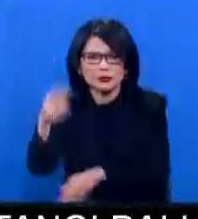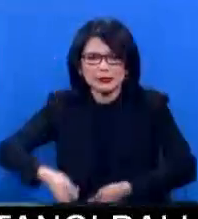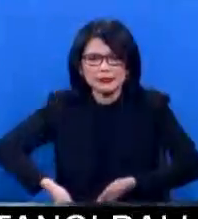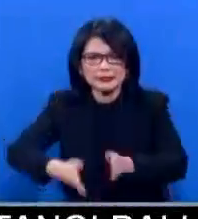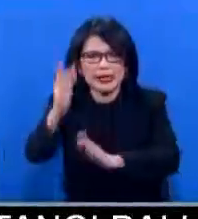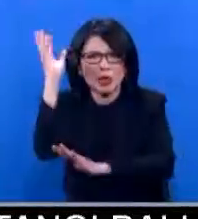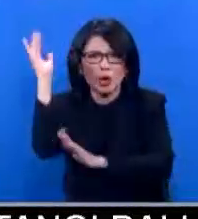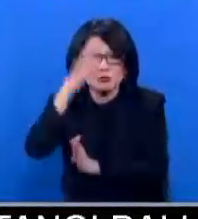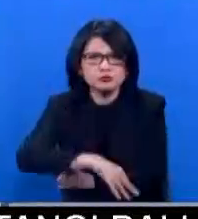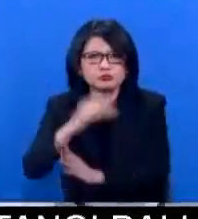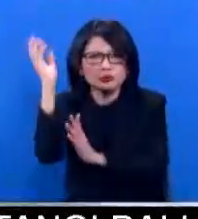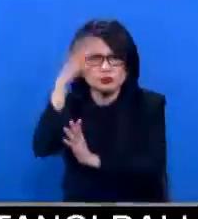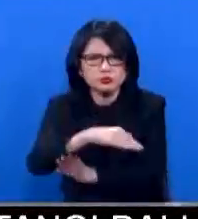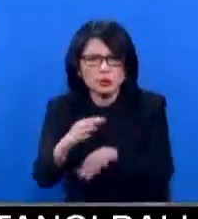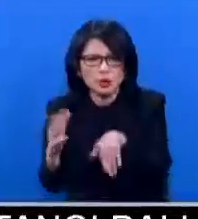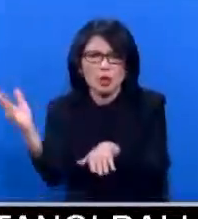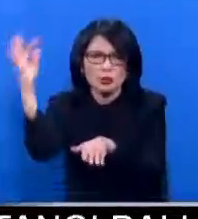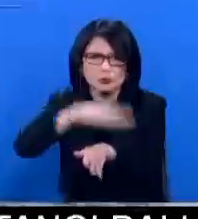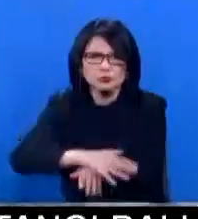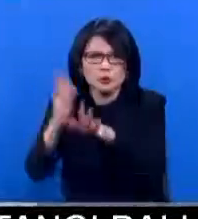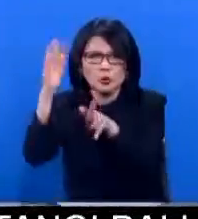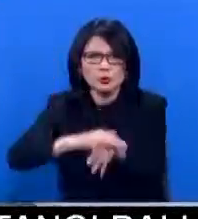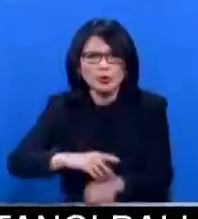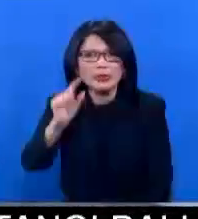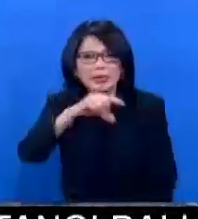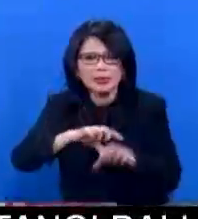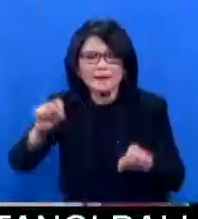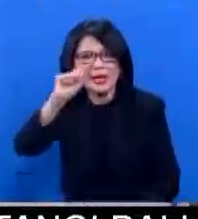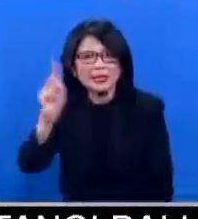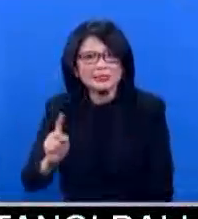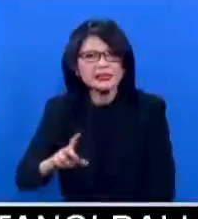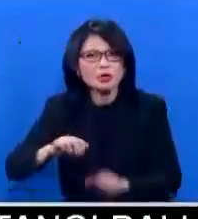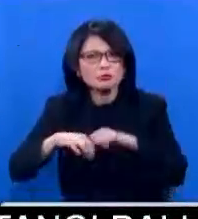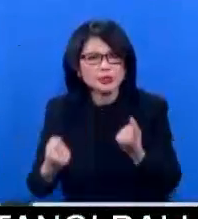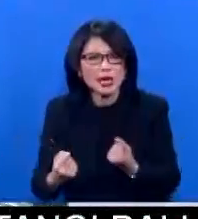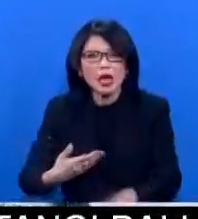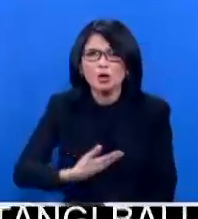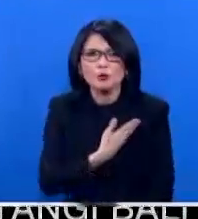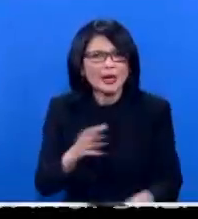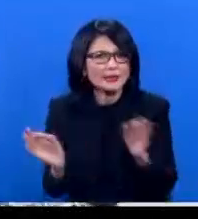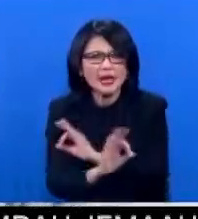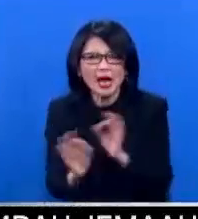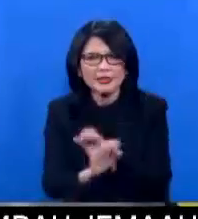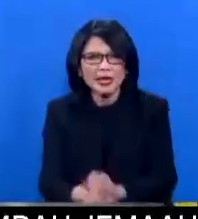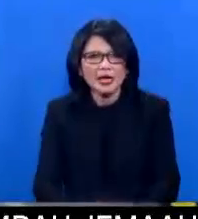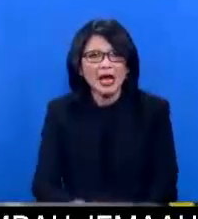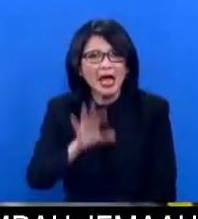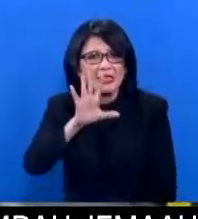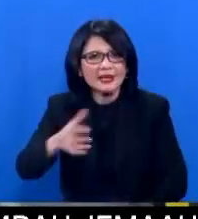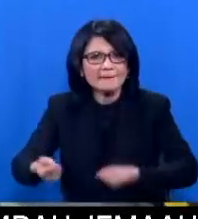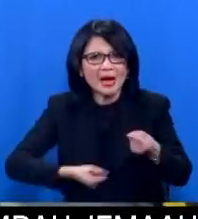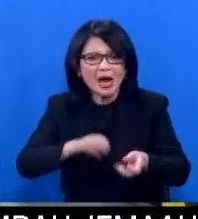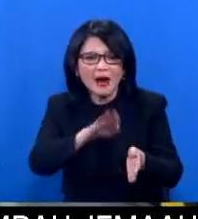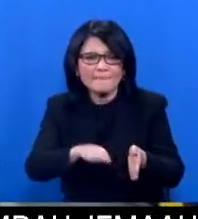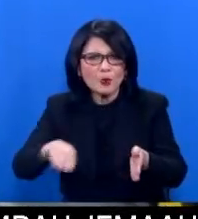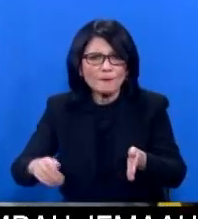tumbang menimpa kendaraan yang melintas serta instalasi kabel listrik. Tidak ada korban dalam kejadian ini, namun sedikitnya 5 unit kendaraan yang tengah